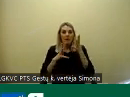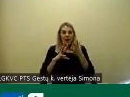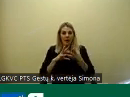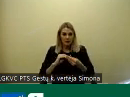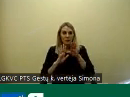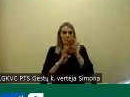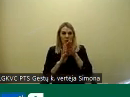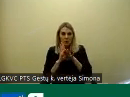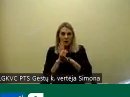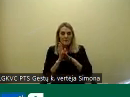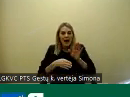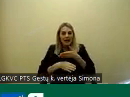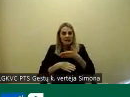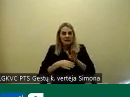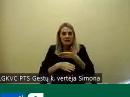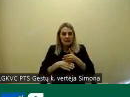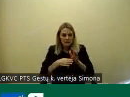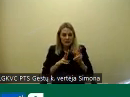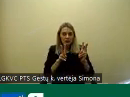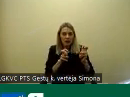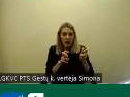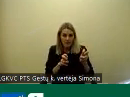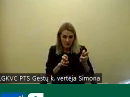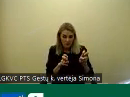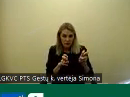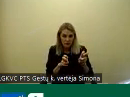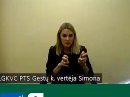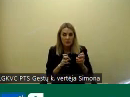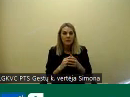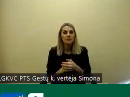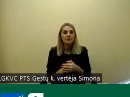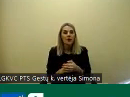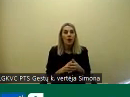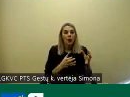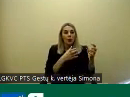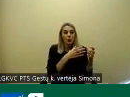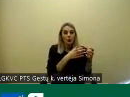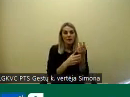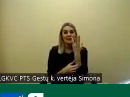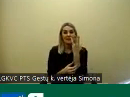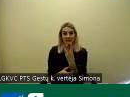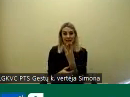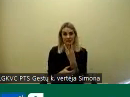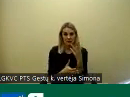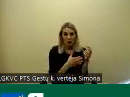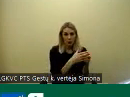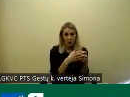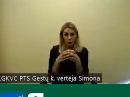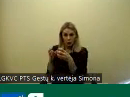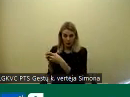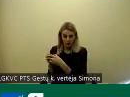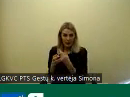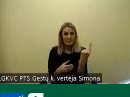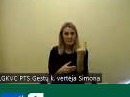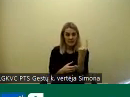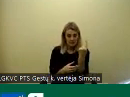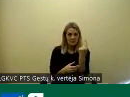išskirtų tarpdalykinių temų sąrašas. Jos sugrupuotos į tris grupės. Pirmoji yra asmens